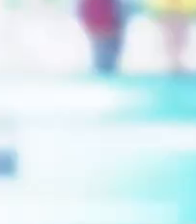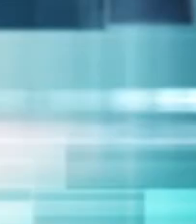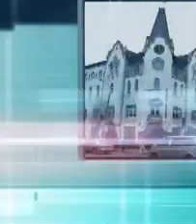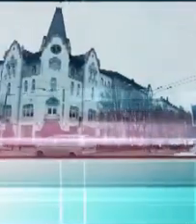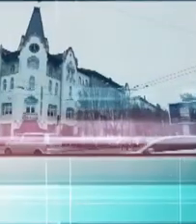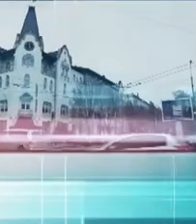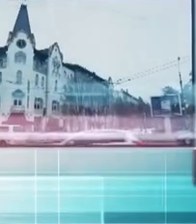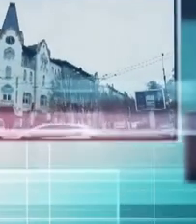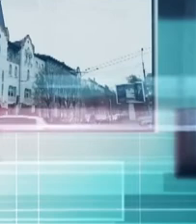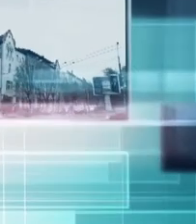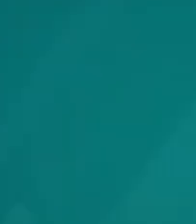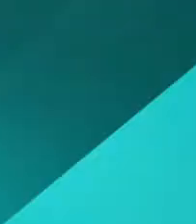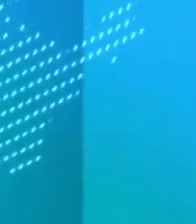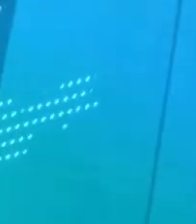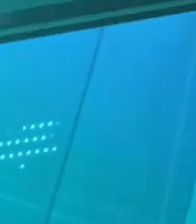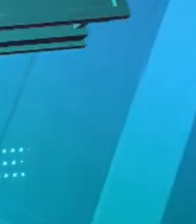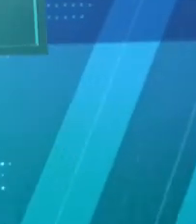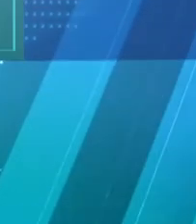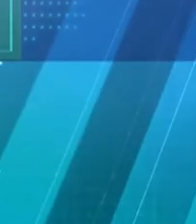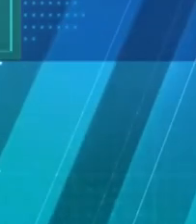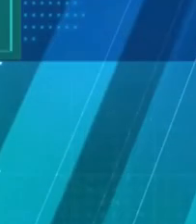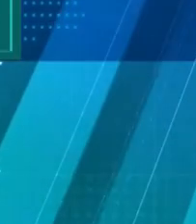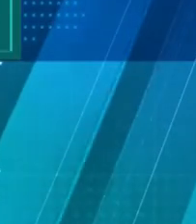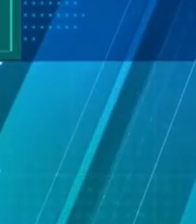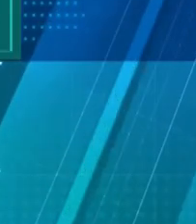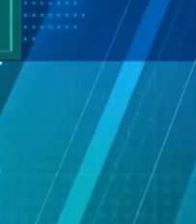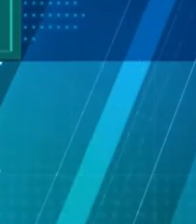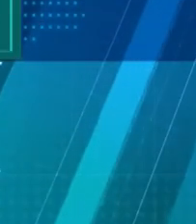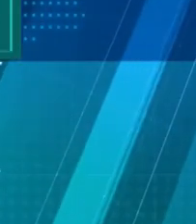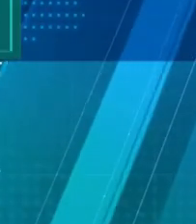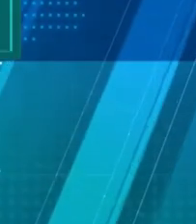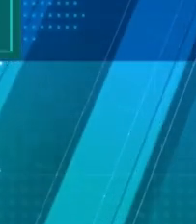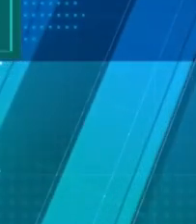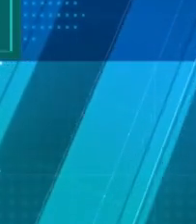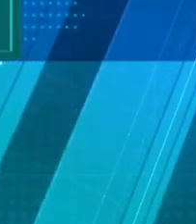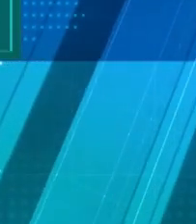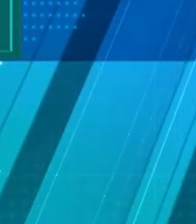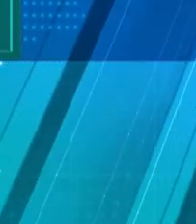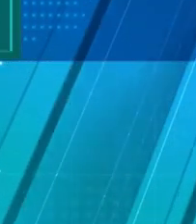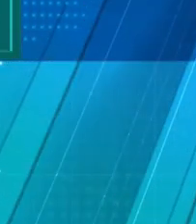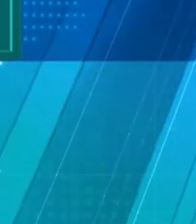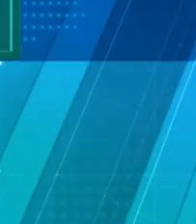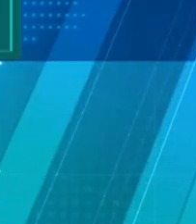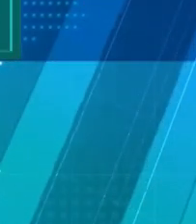Дякую за перегляд!